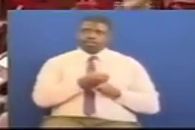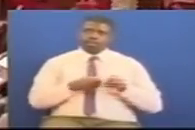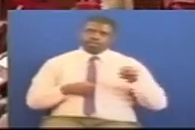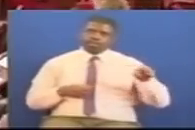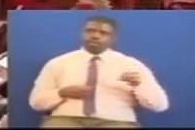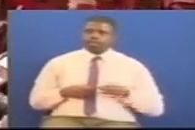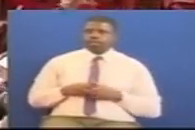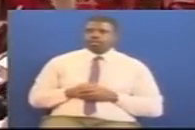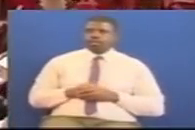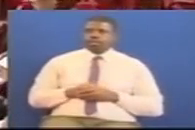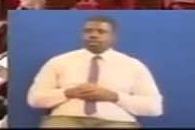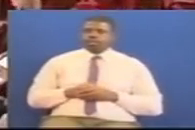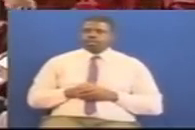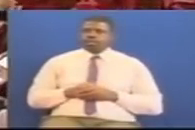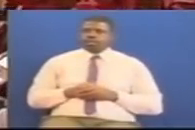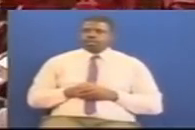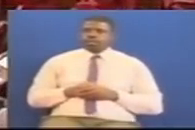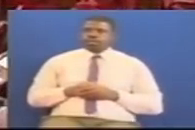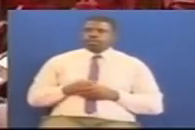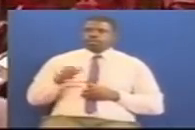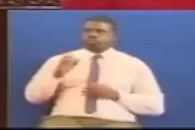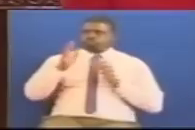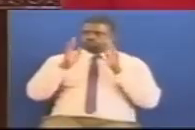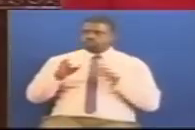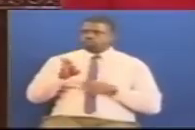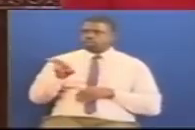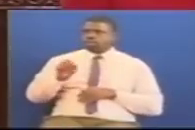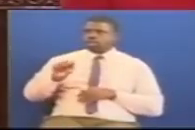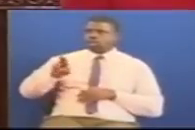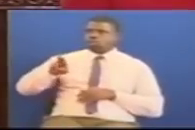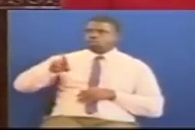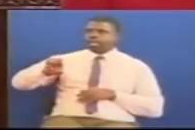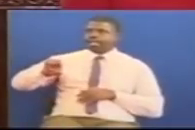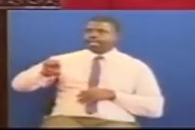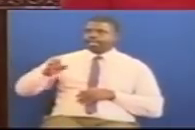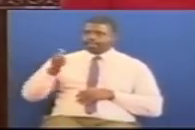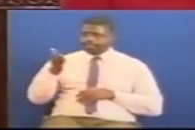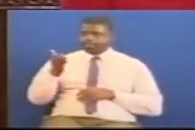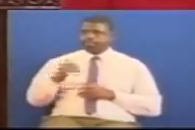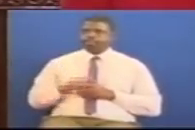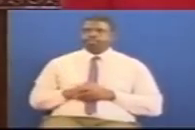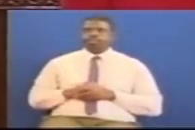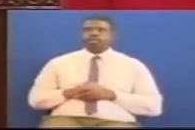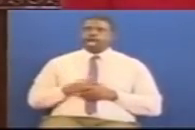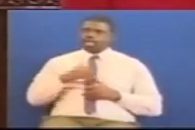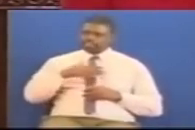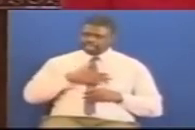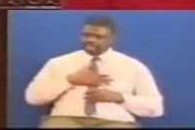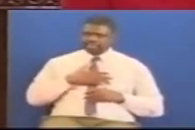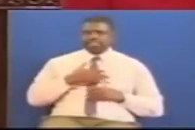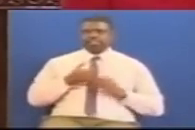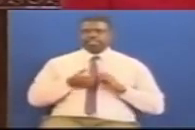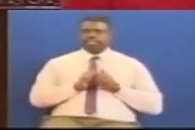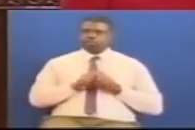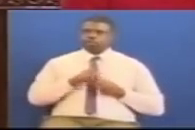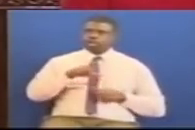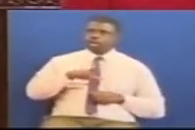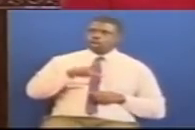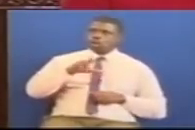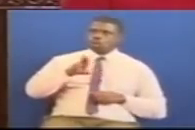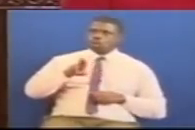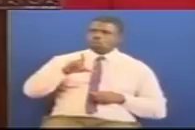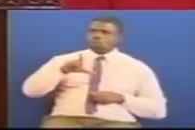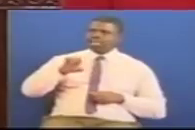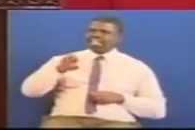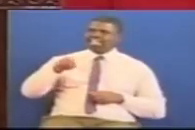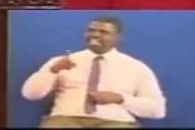Haule. Asante sana Mheshimiwa Mwenyekiti. Tatizo la Lulindi linafanana sana na jimbo la Mikumi, ambapo kwenye